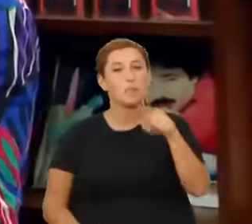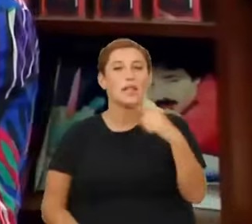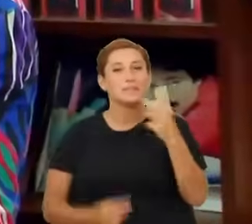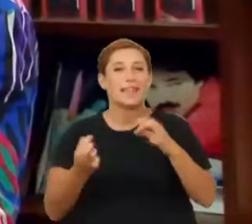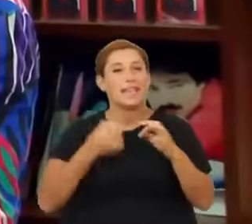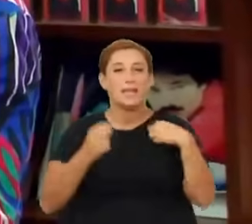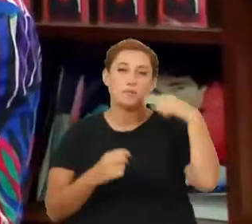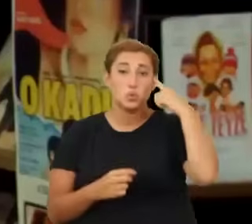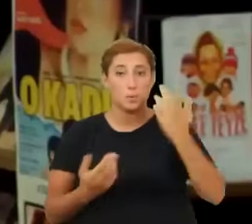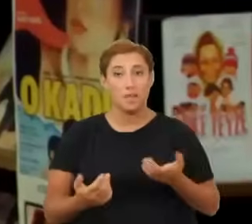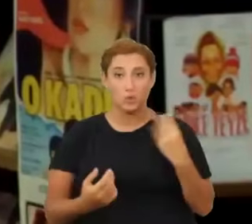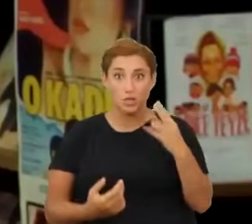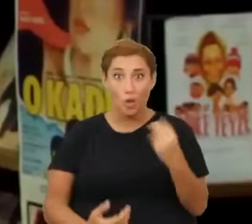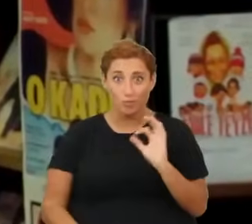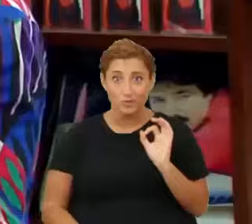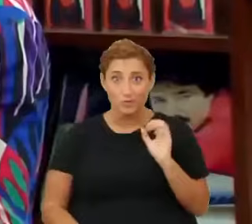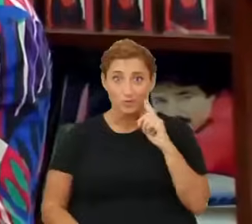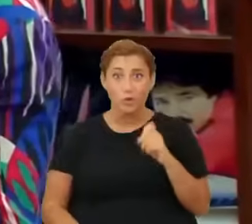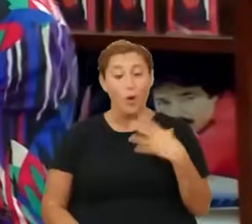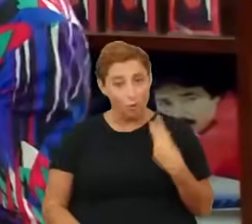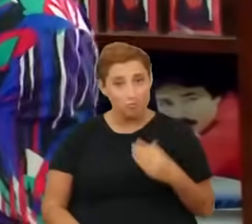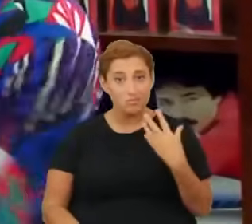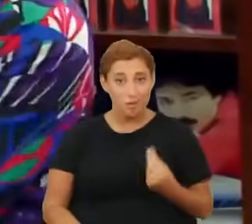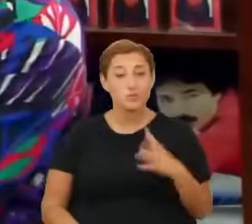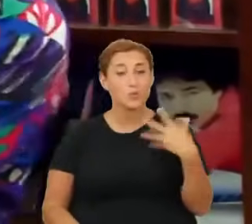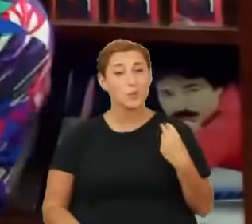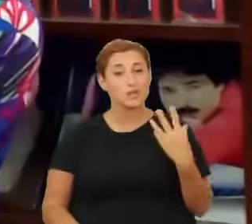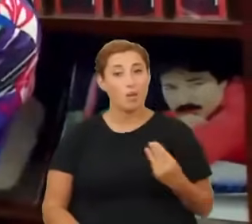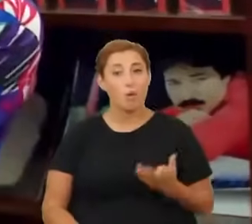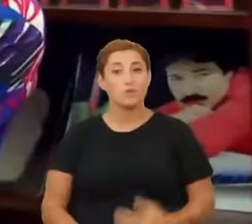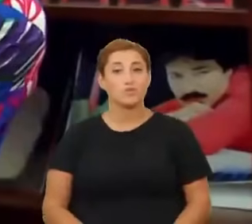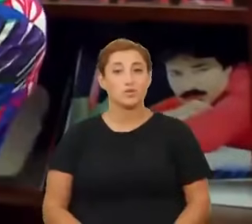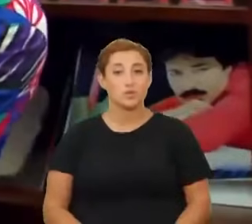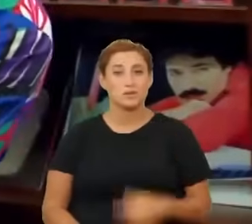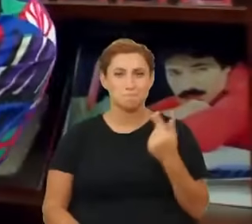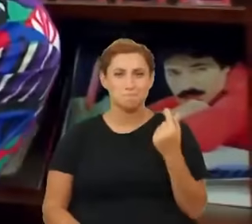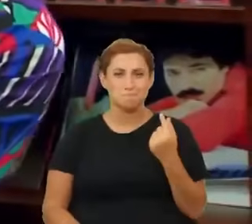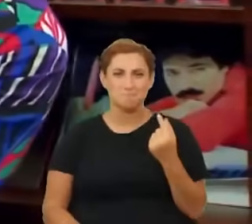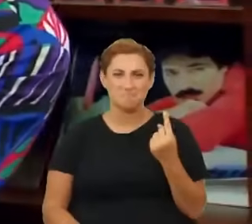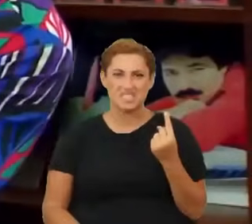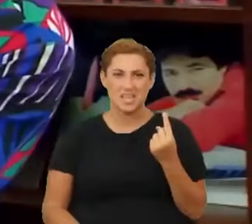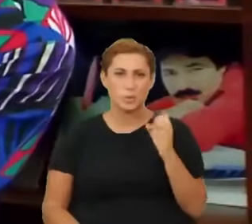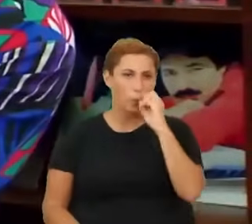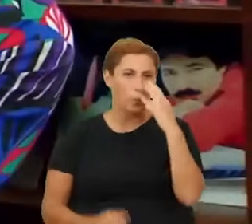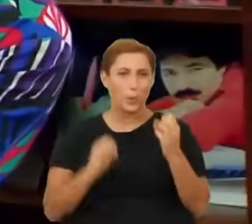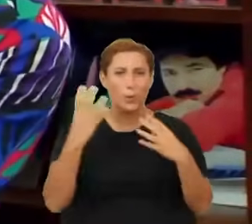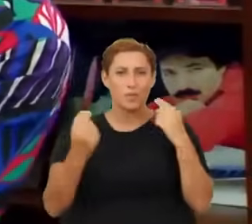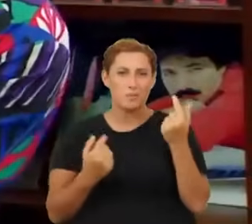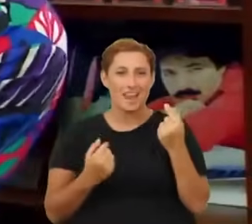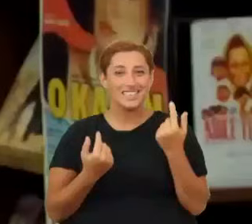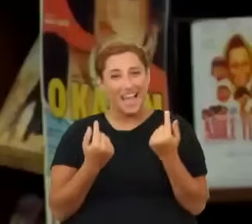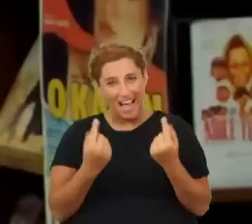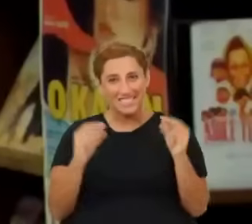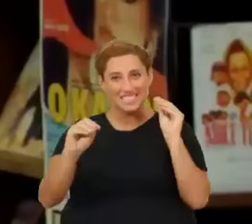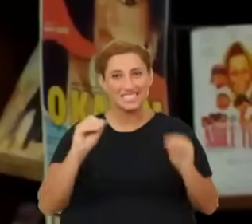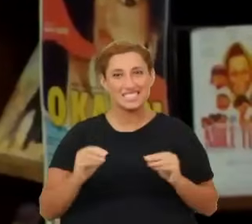bir şey dikeyim dedim yani. Güzel olmuş mu? Olmuş, olmuş. Çok güzel olmuş. Biraz... Gülleri biraz az